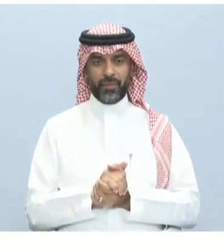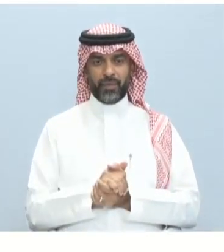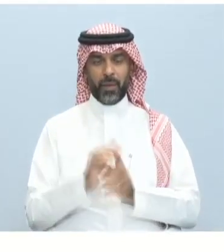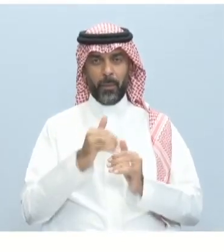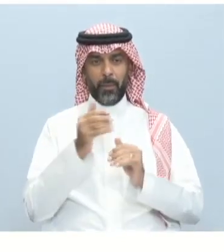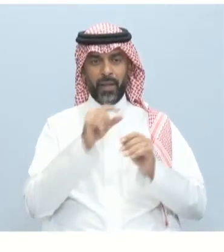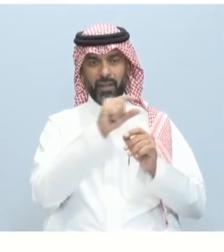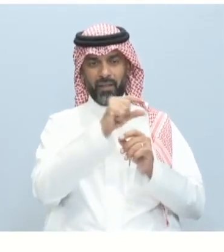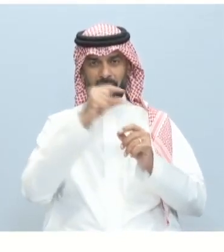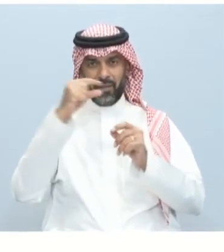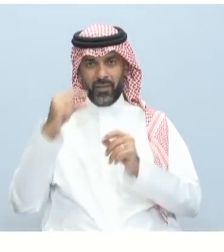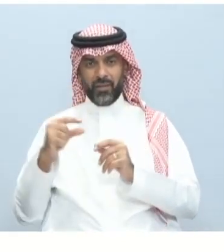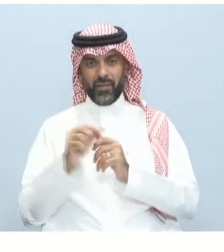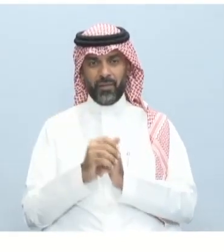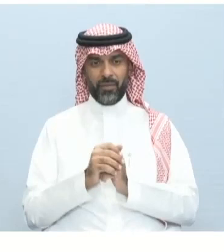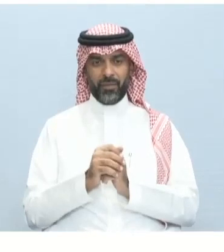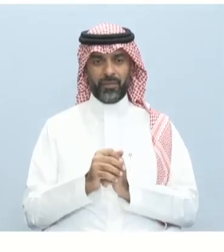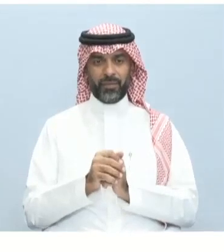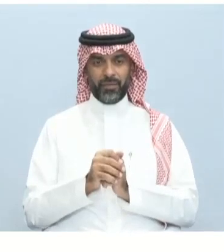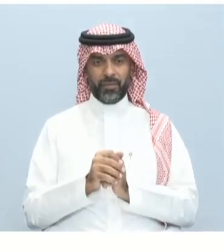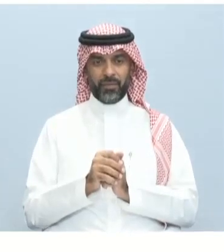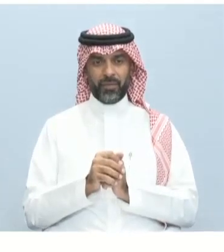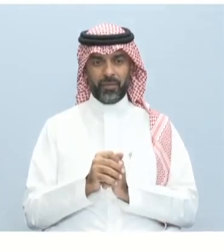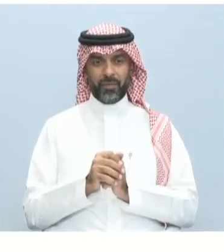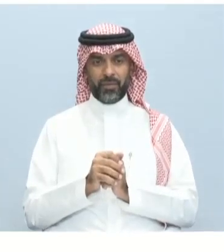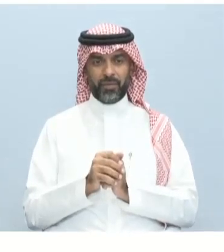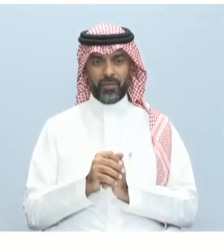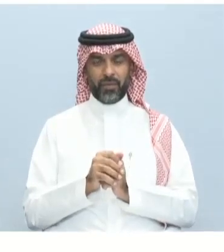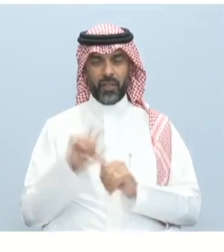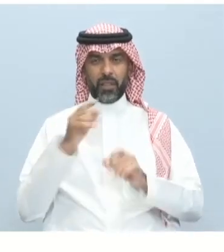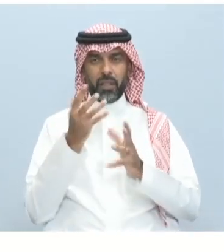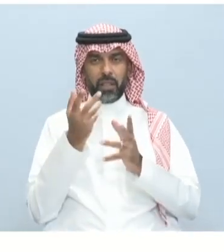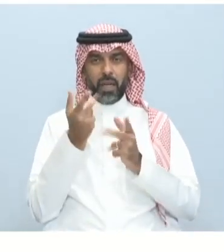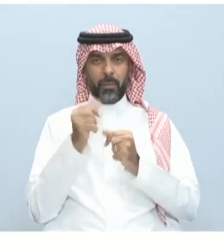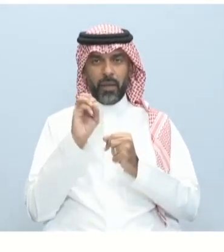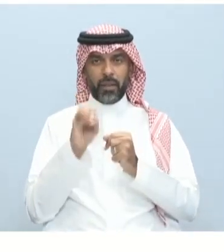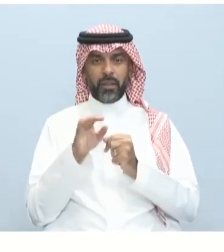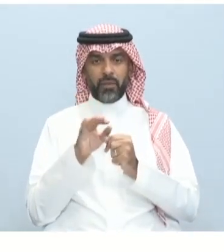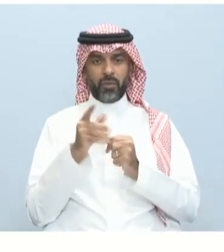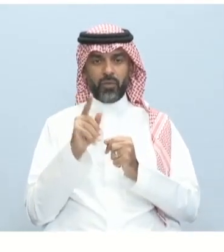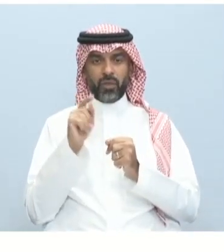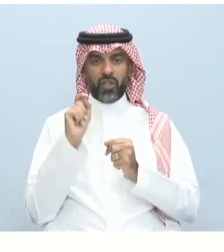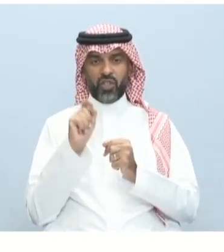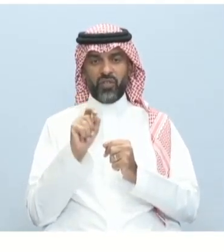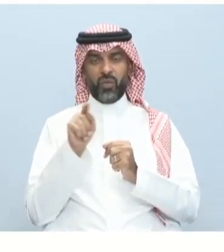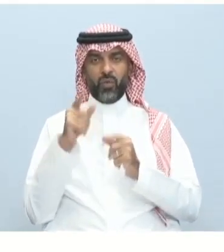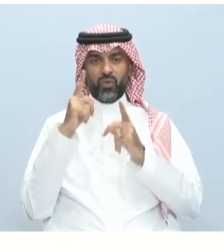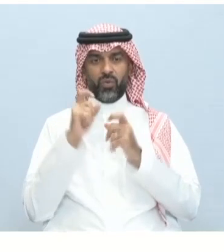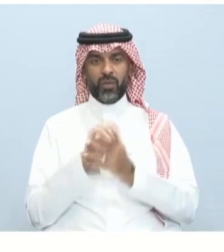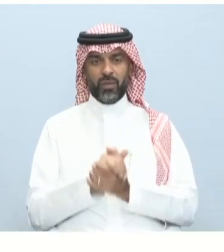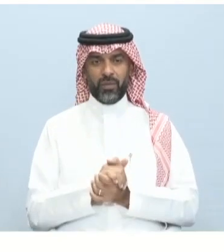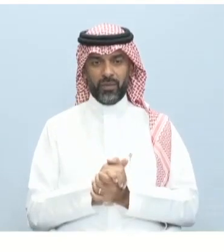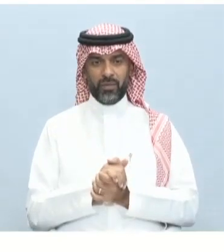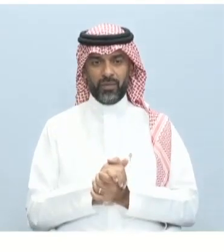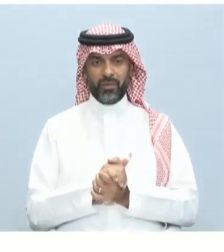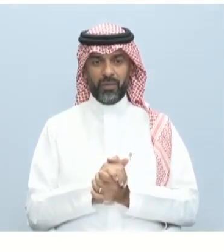بعد ذلك set custom number إسناد قيمة الصفر لعداد الصور. بعد